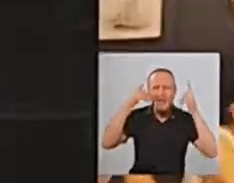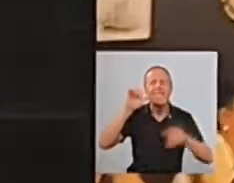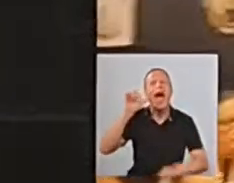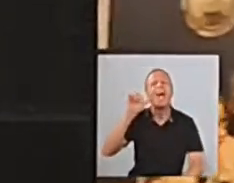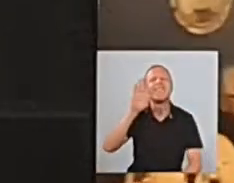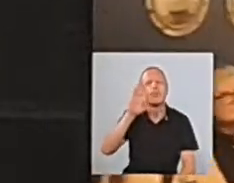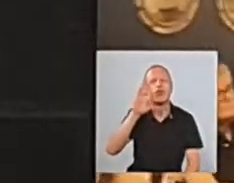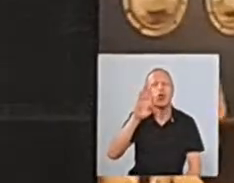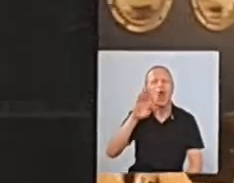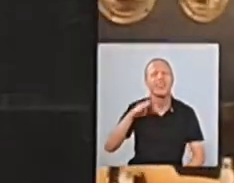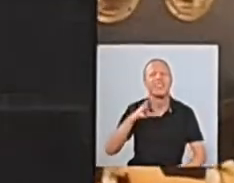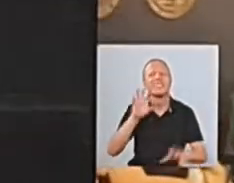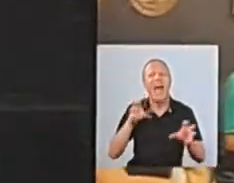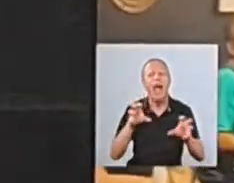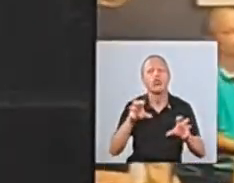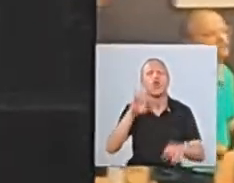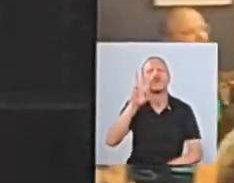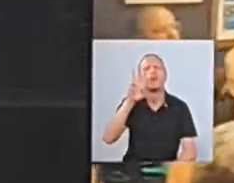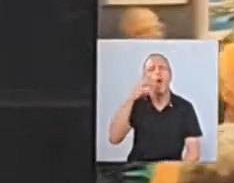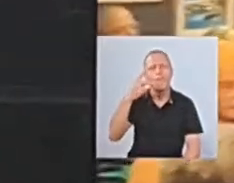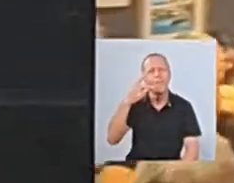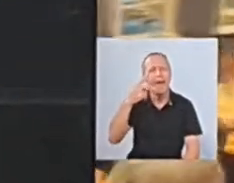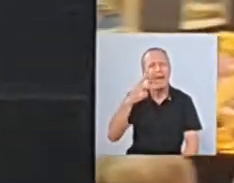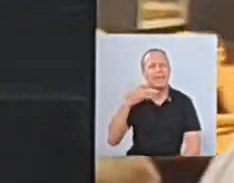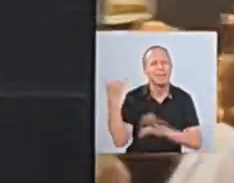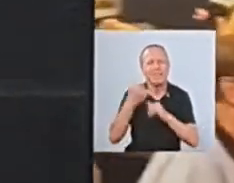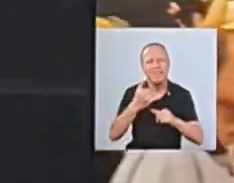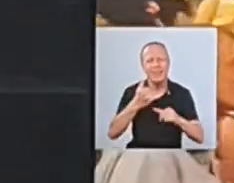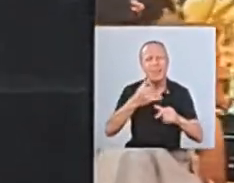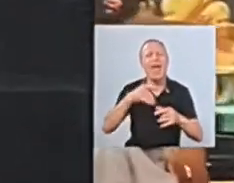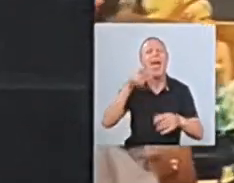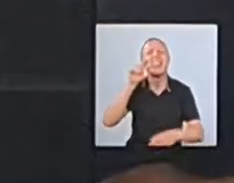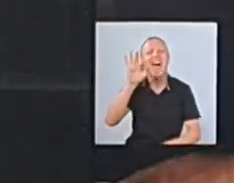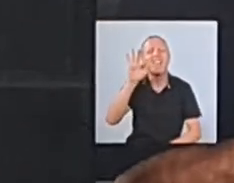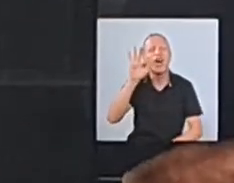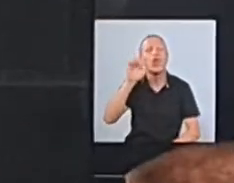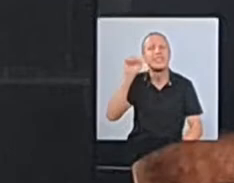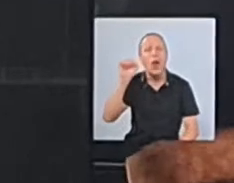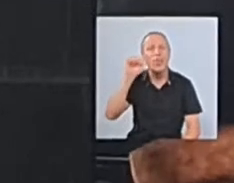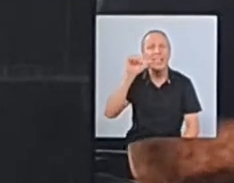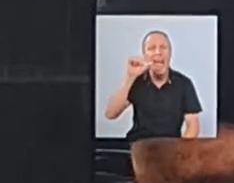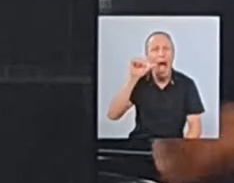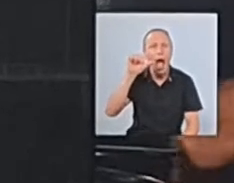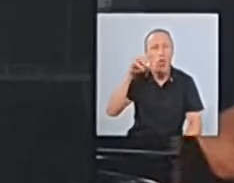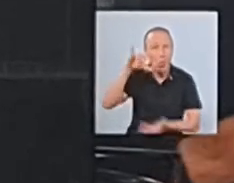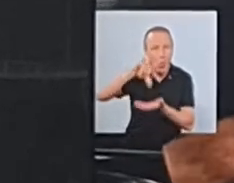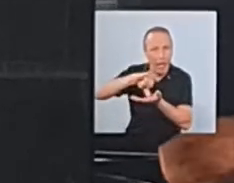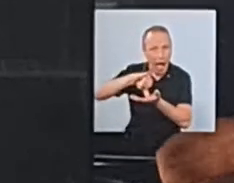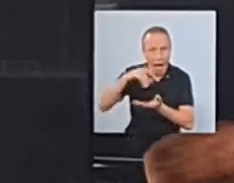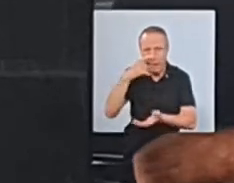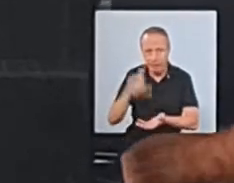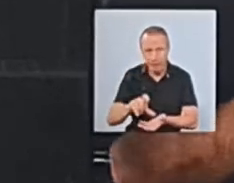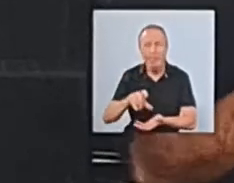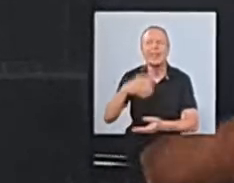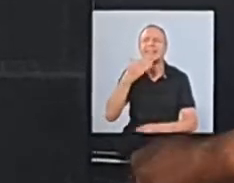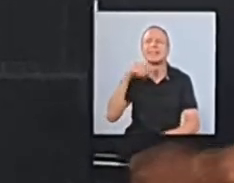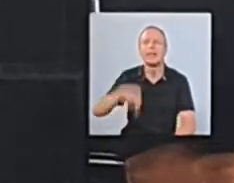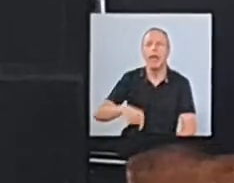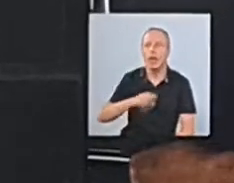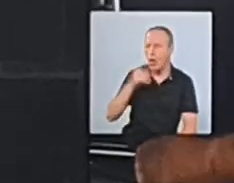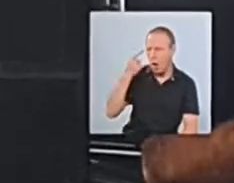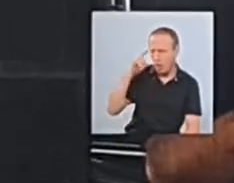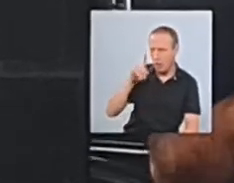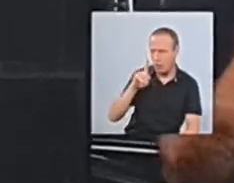פרנס מביאים בימים אלה את הטברנות בסלוניקי ואתונה לישראל. כל הרעיון של הערב הזה מעבר